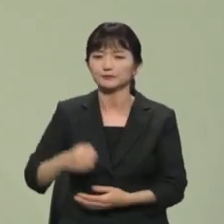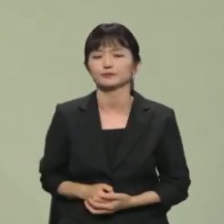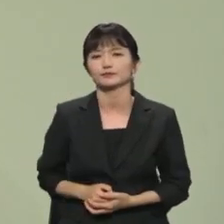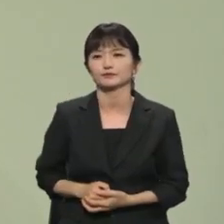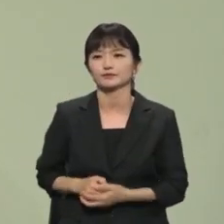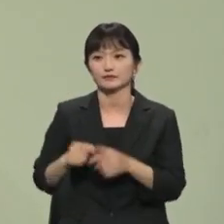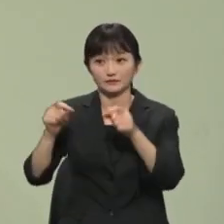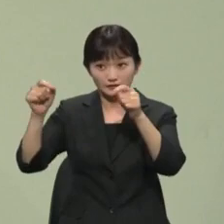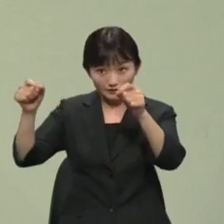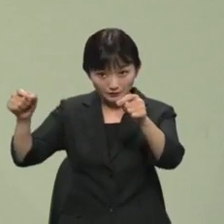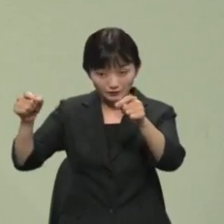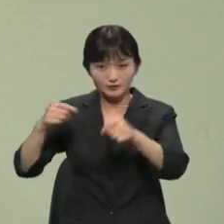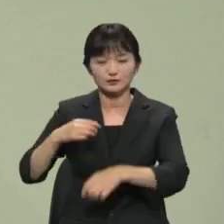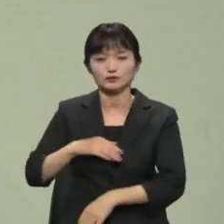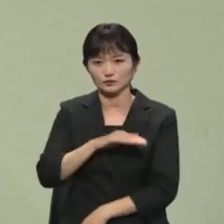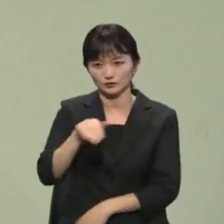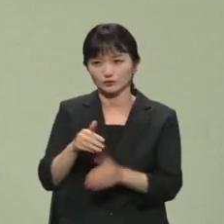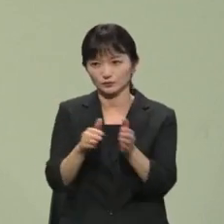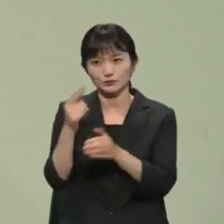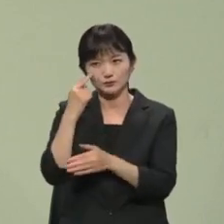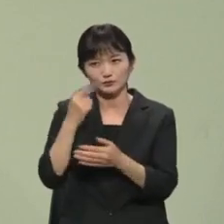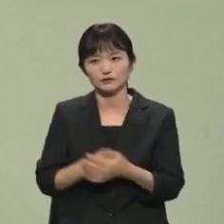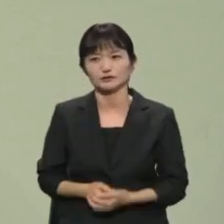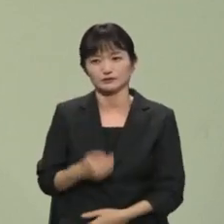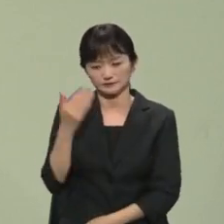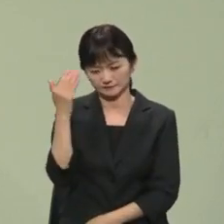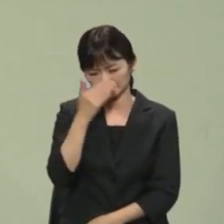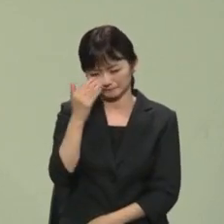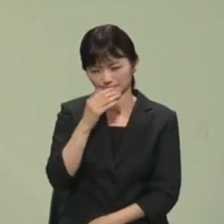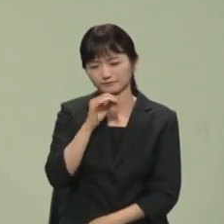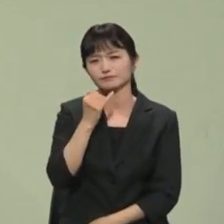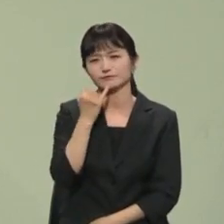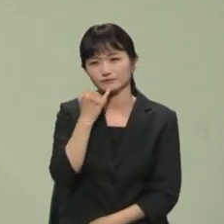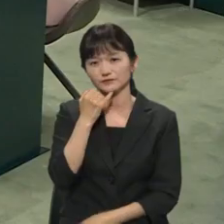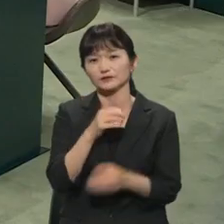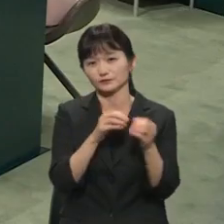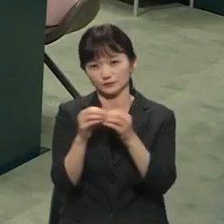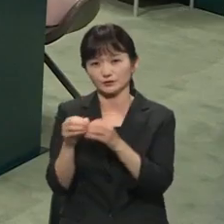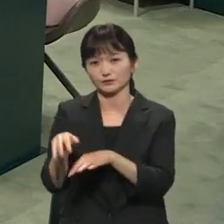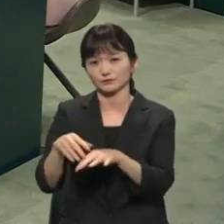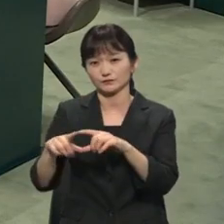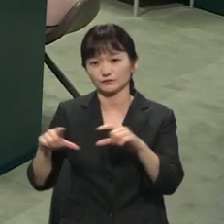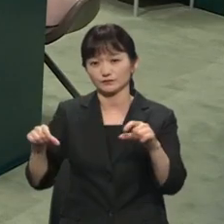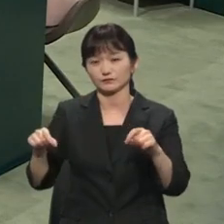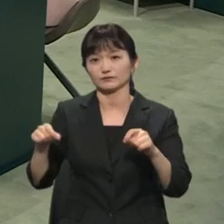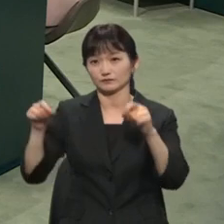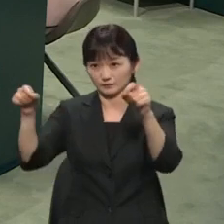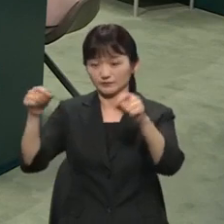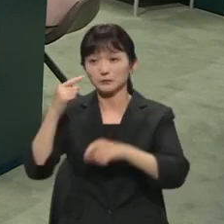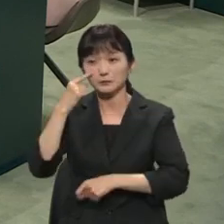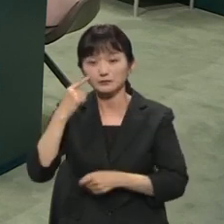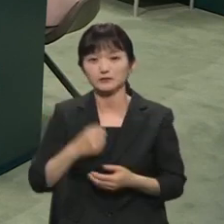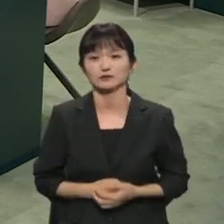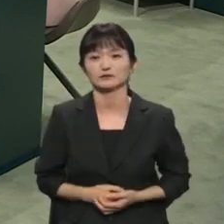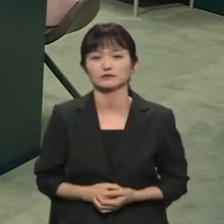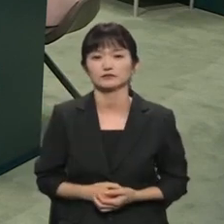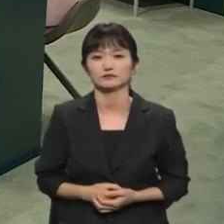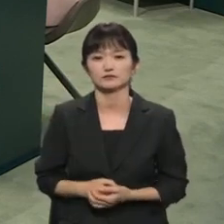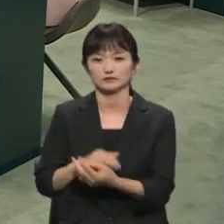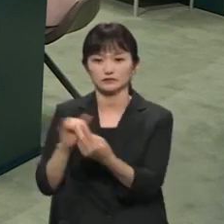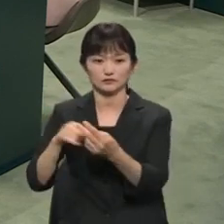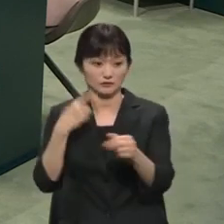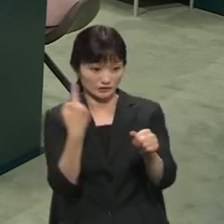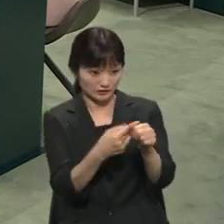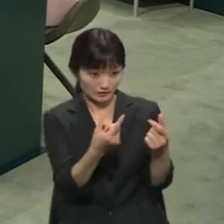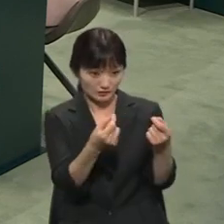좀 투명하고 좀 괜찮은 내용으로 걸도록 하겠습니다 두 분도 이제 정책권에 있으면서도 지적을 했지만